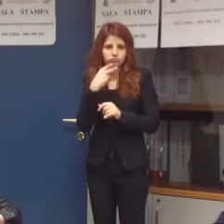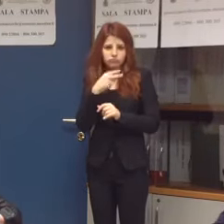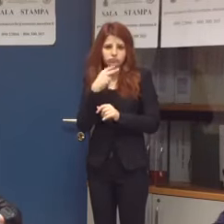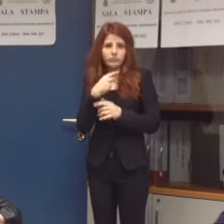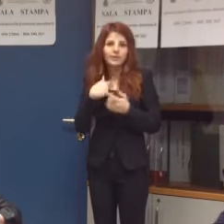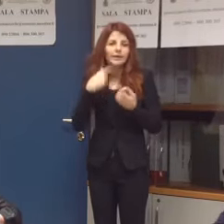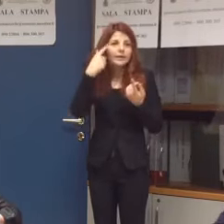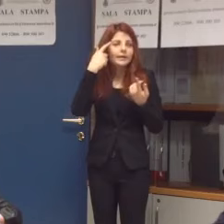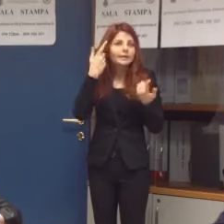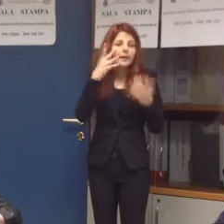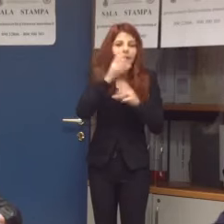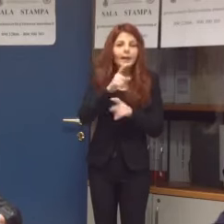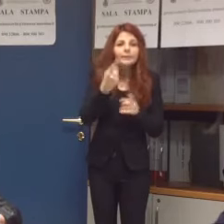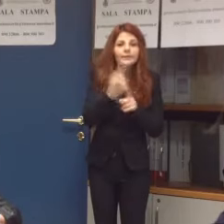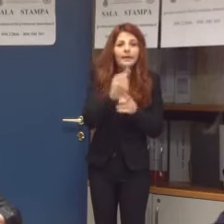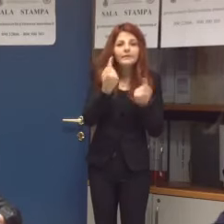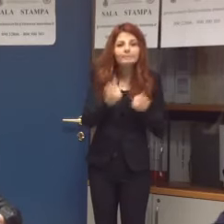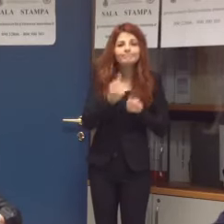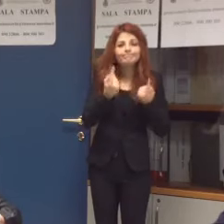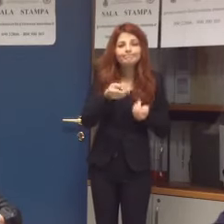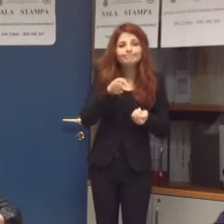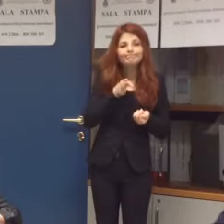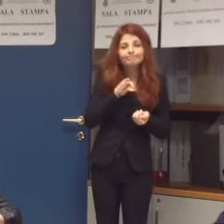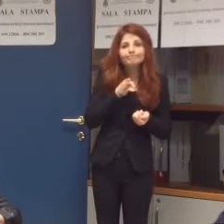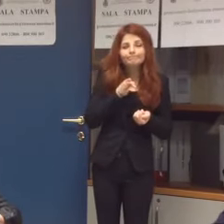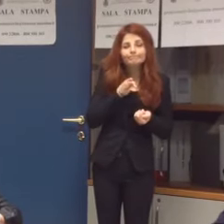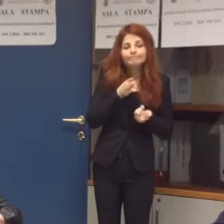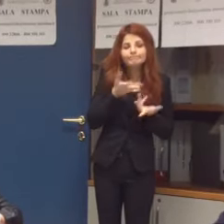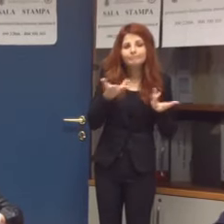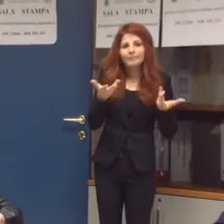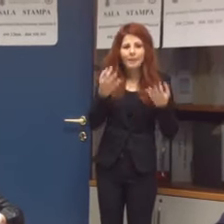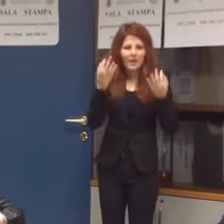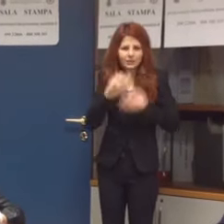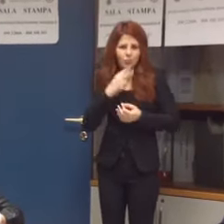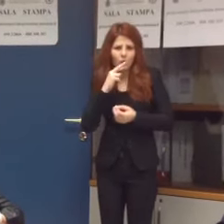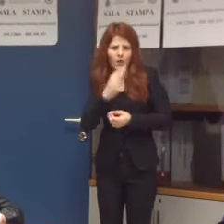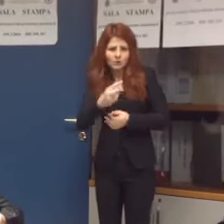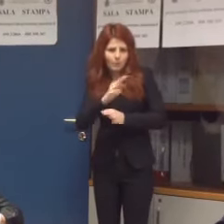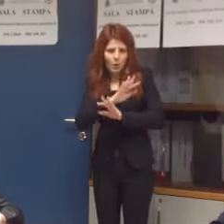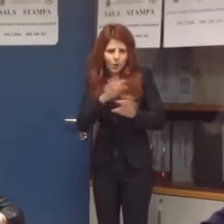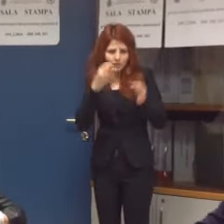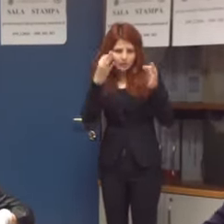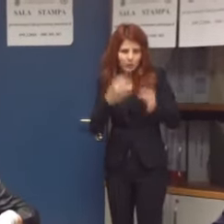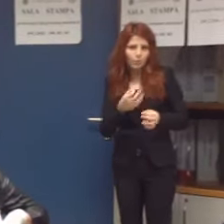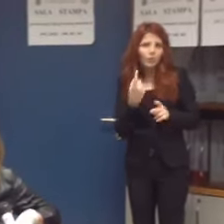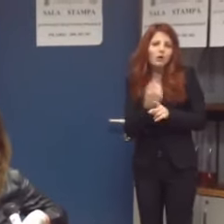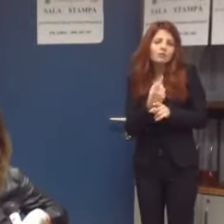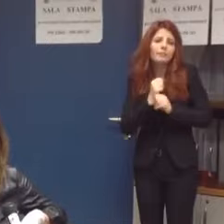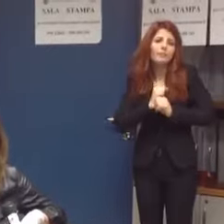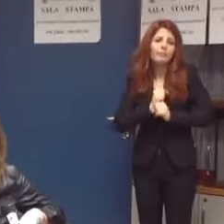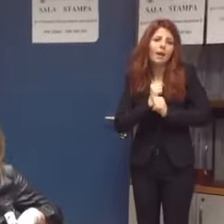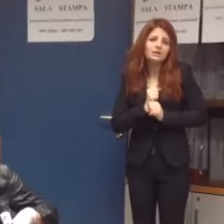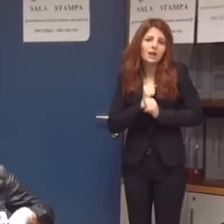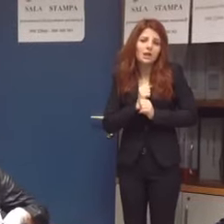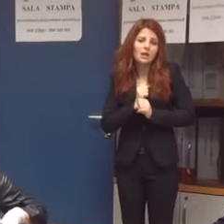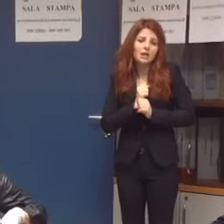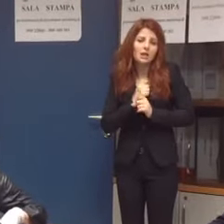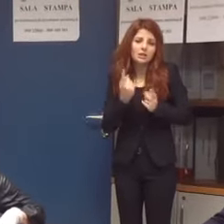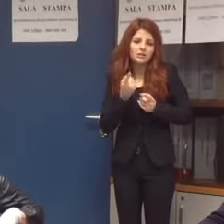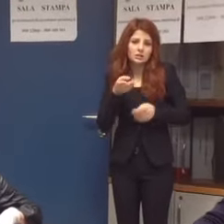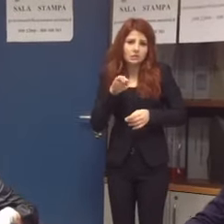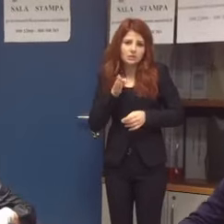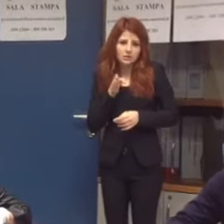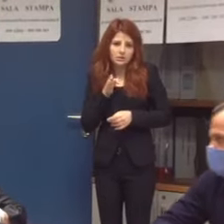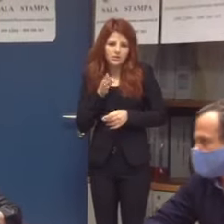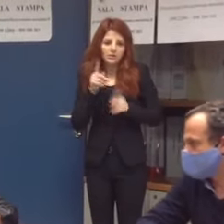assicuro che le risposte arrivano, come le risposte arrivano anche da parte degli assistenti sociali che lavorano in smart working. Qualcuno mi ha detto: